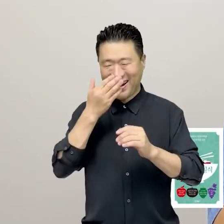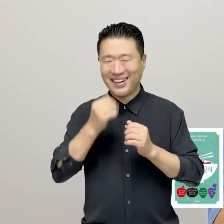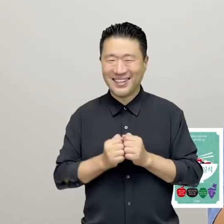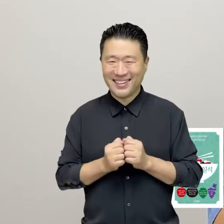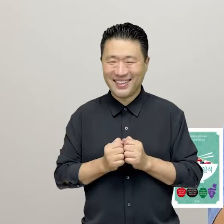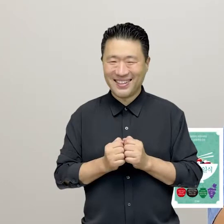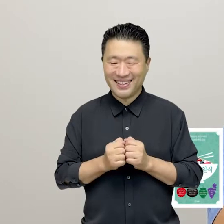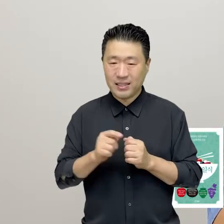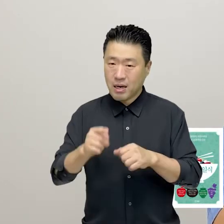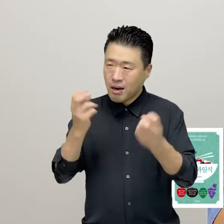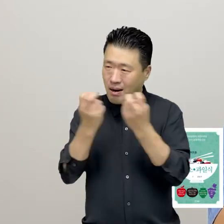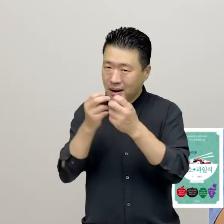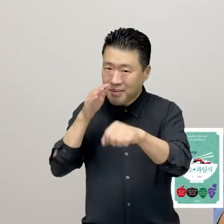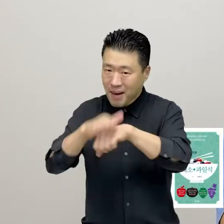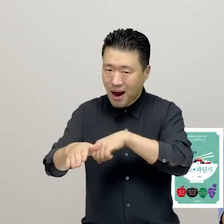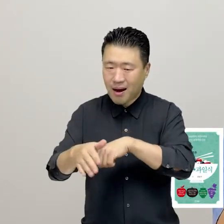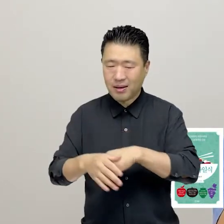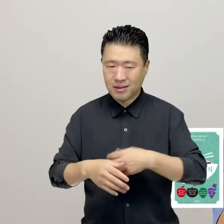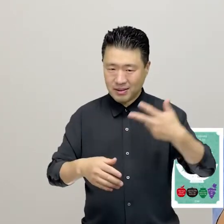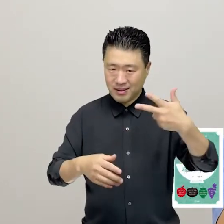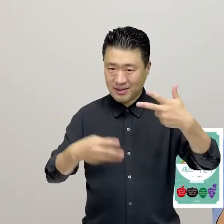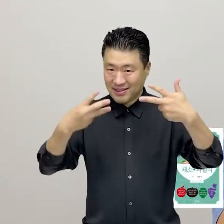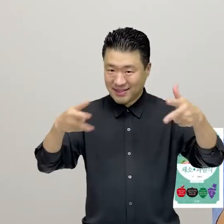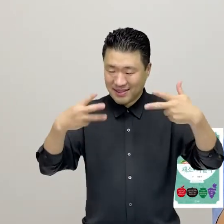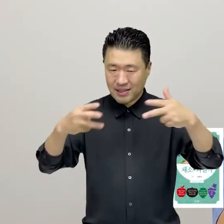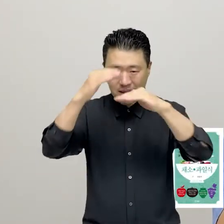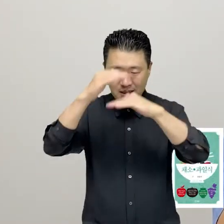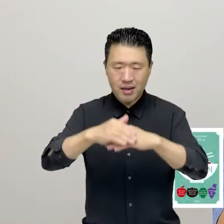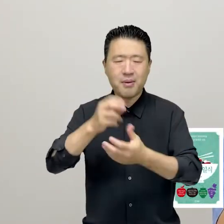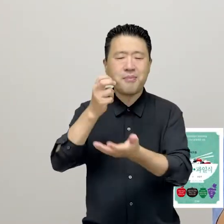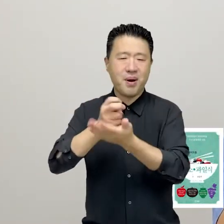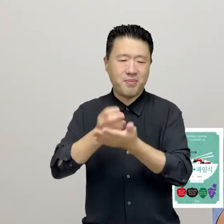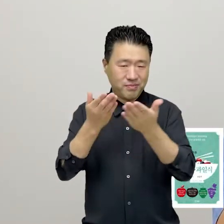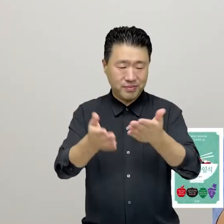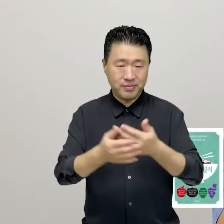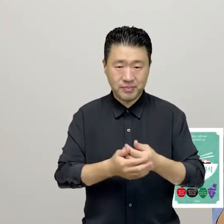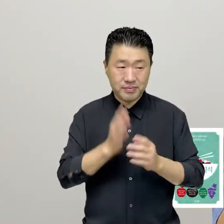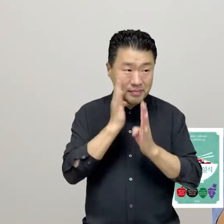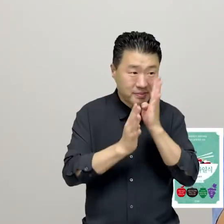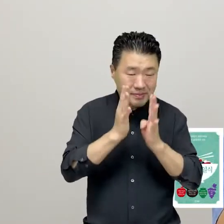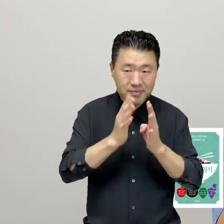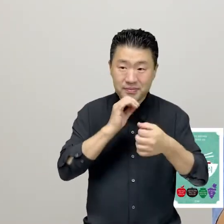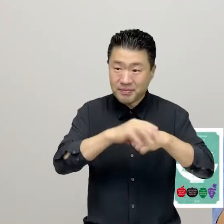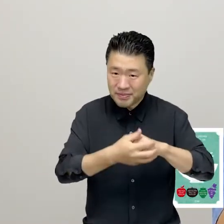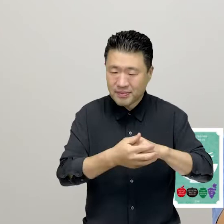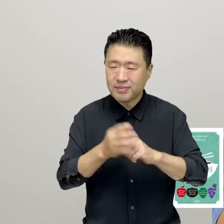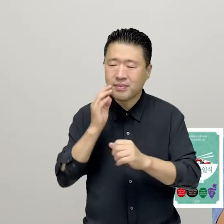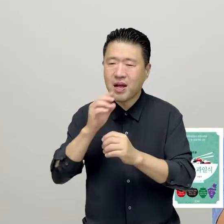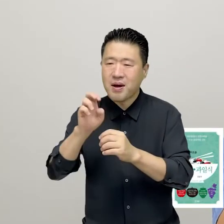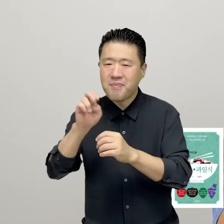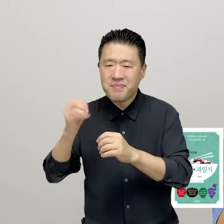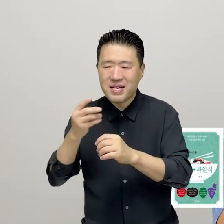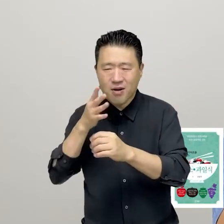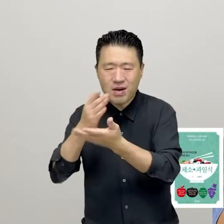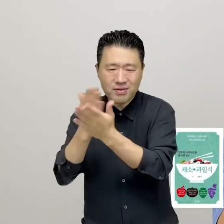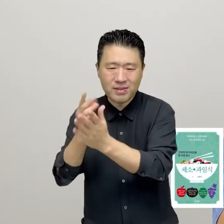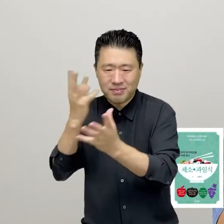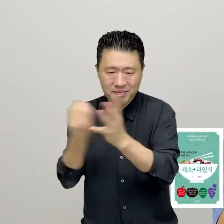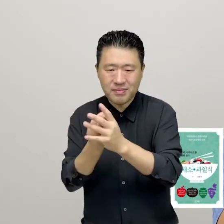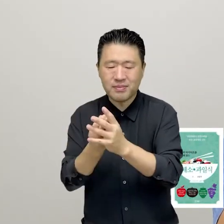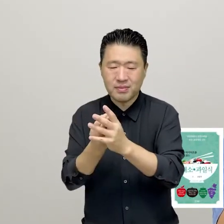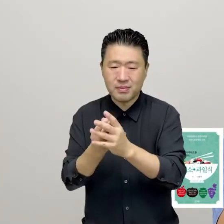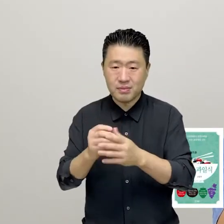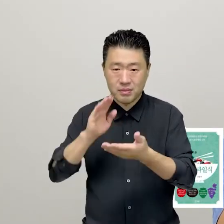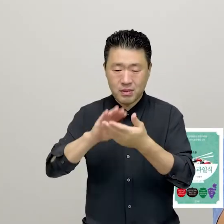있게 되었습니다. 이런 방법으로 7대3의 법칙을 말씀드리는데요. 채소 과일식과 통곡류를 70%를